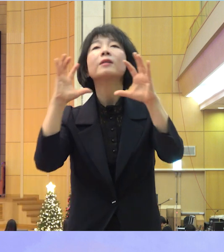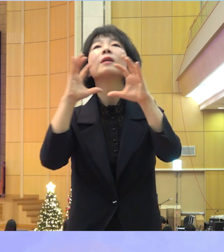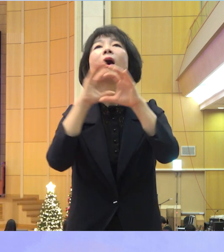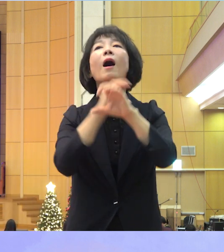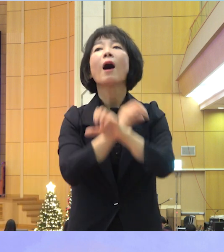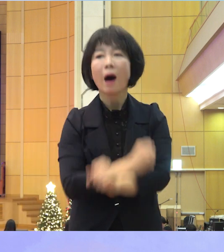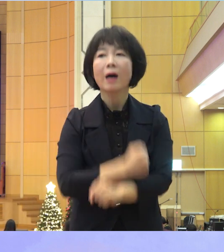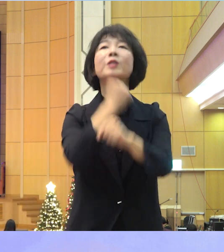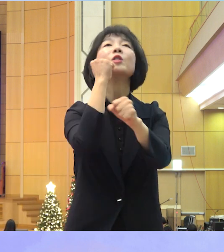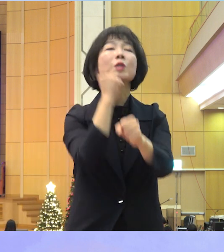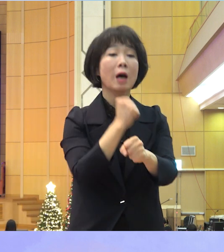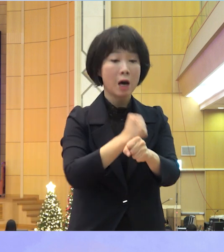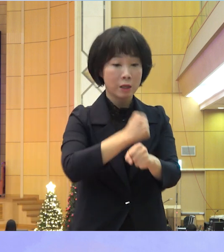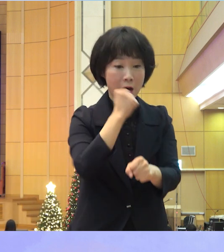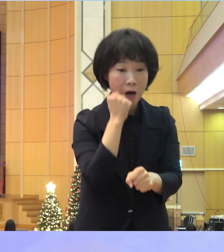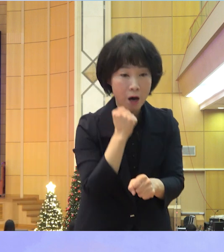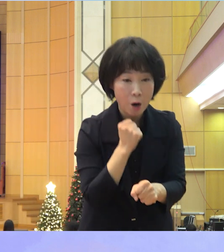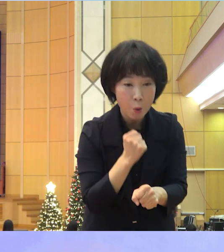풍파